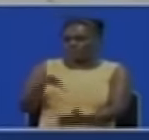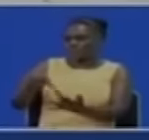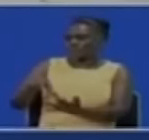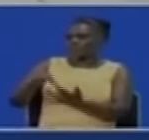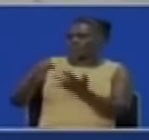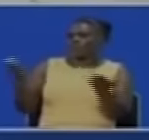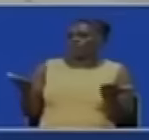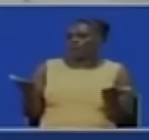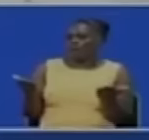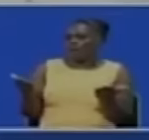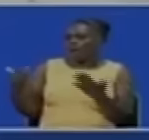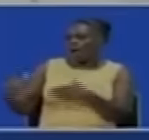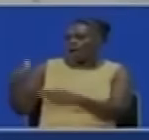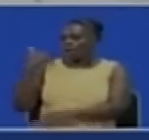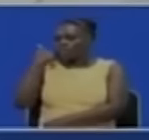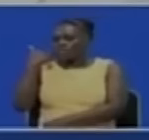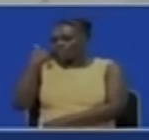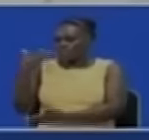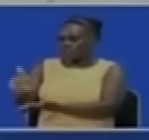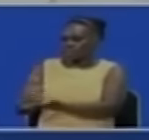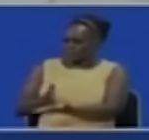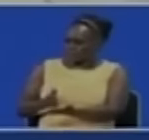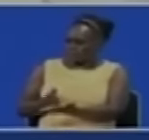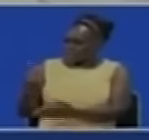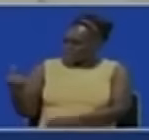especially outpatient department.